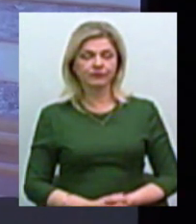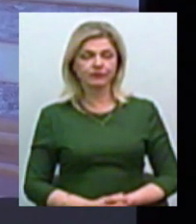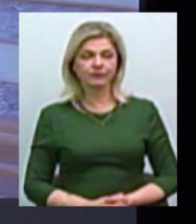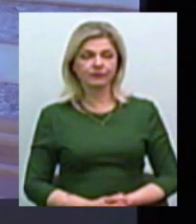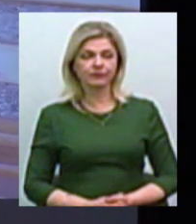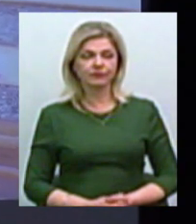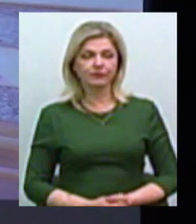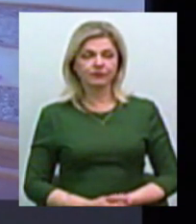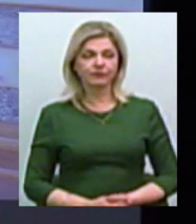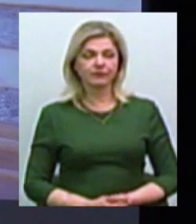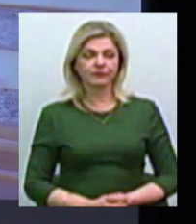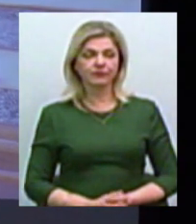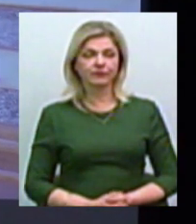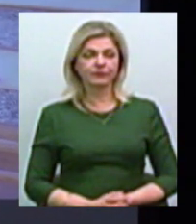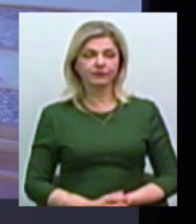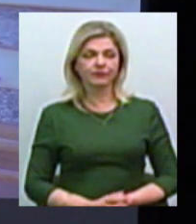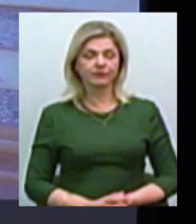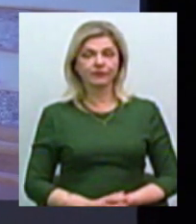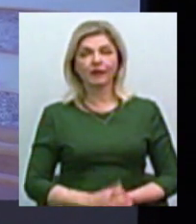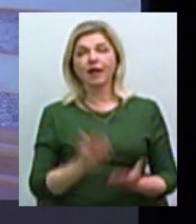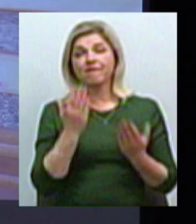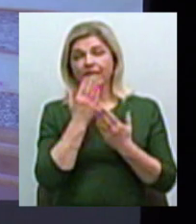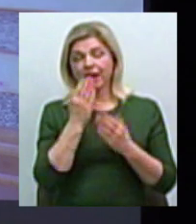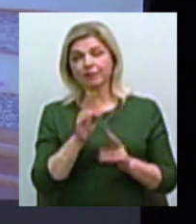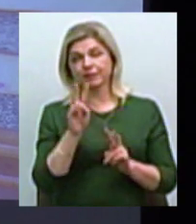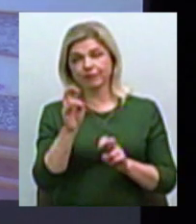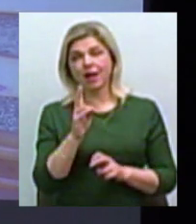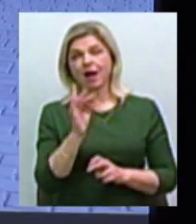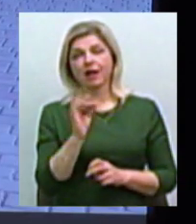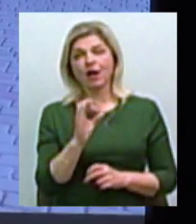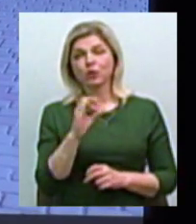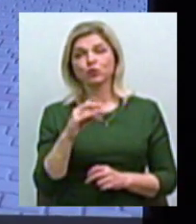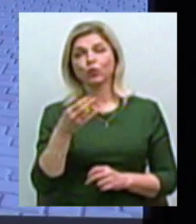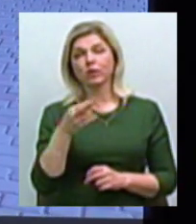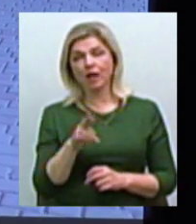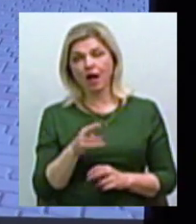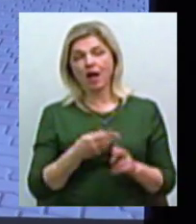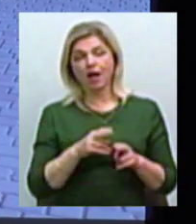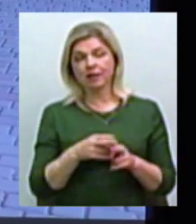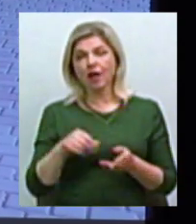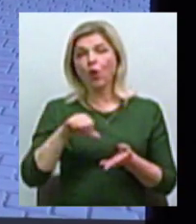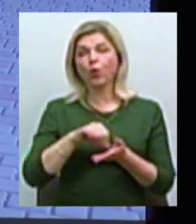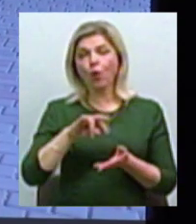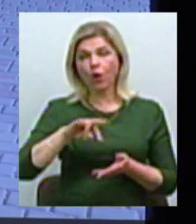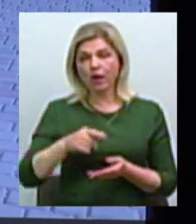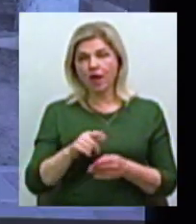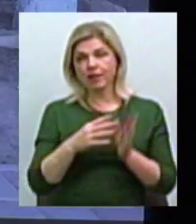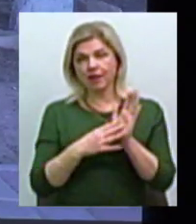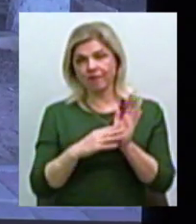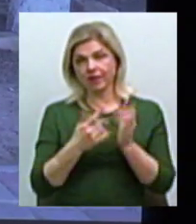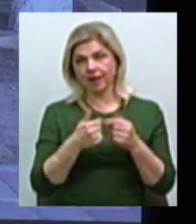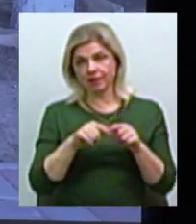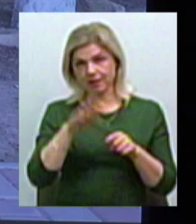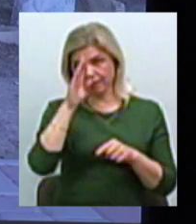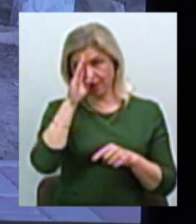Ира, это конец. Фільм «Красуня» – одна з робіт школярів Галицинівської школи. Головну роль у ньому зіграв дев'ятикласник Олександр